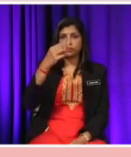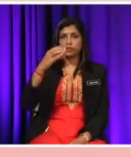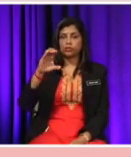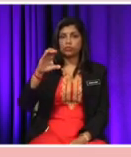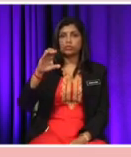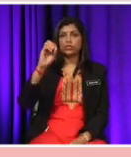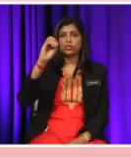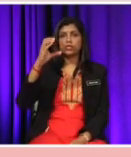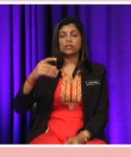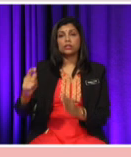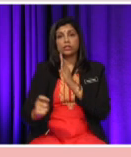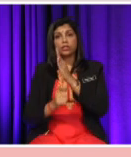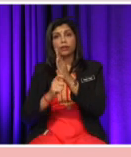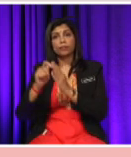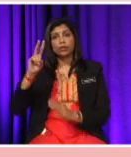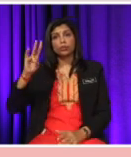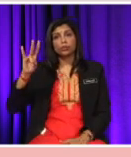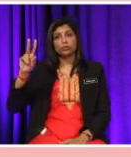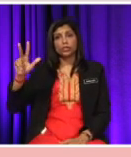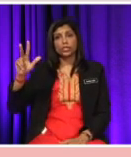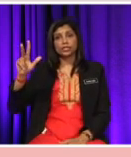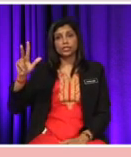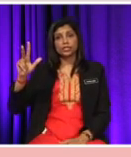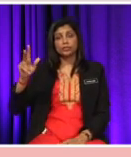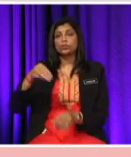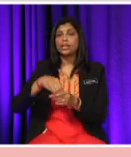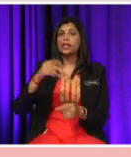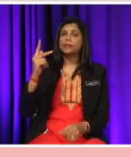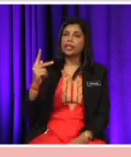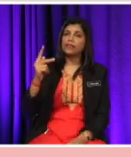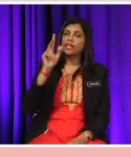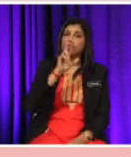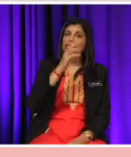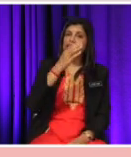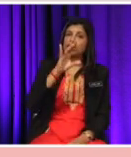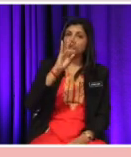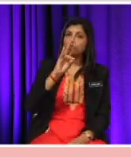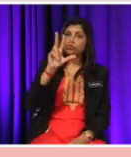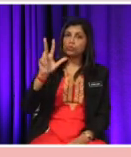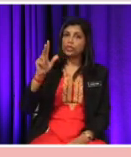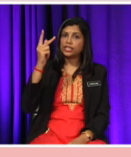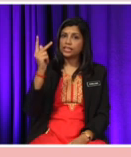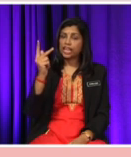tambahlah 273 masuk kalau dalam Kelvin 373 Kelvin